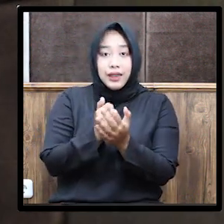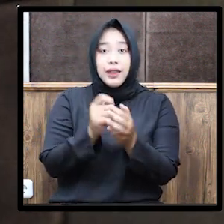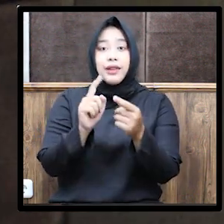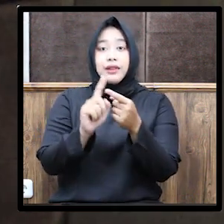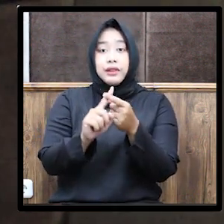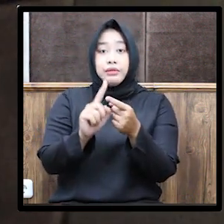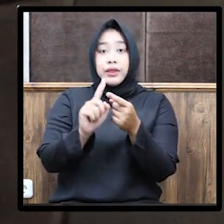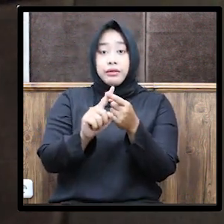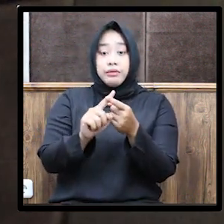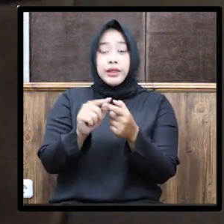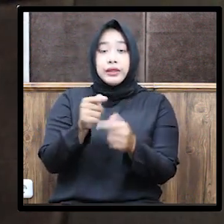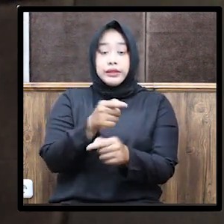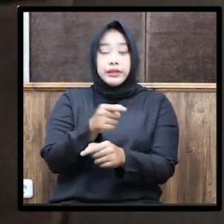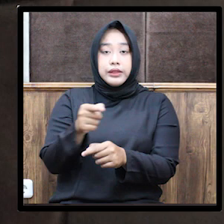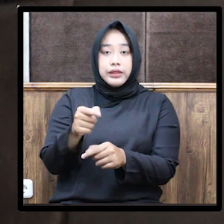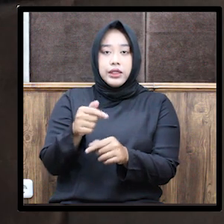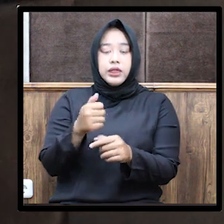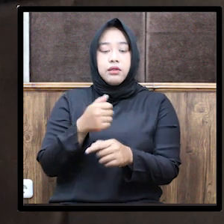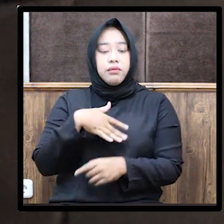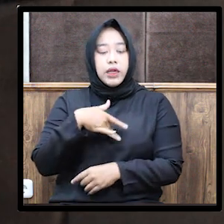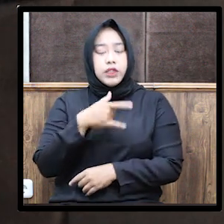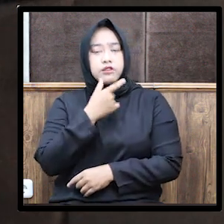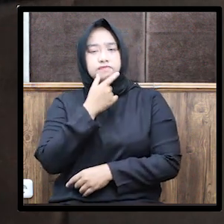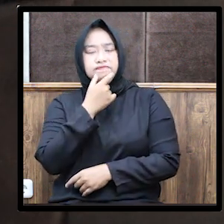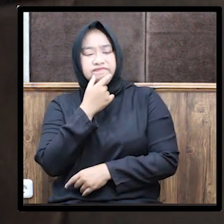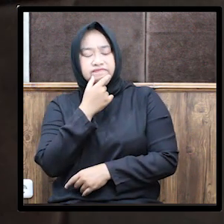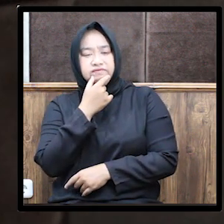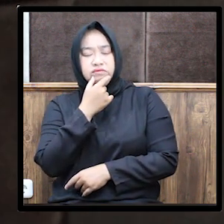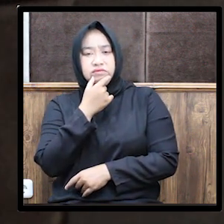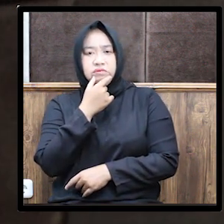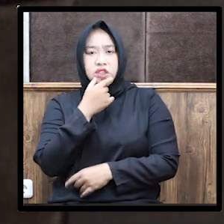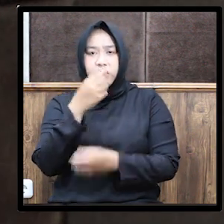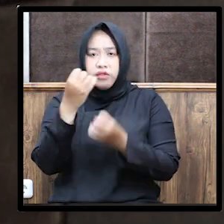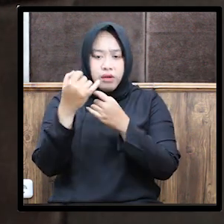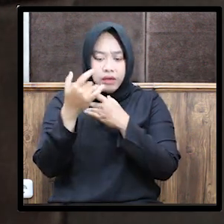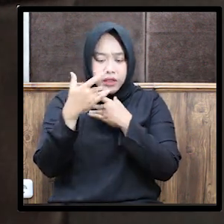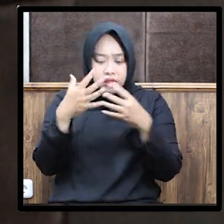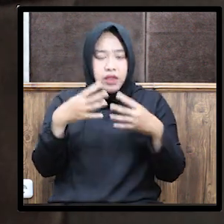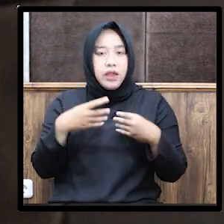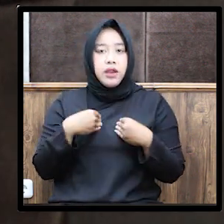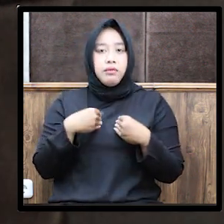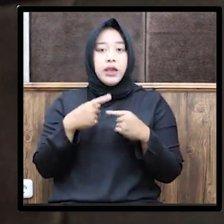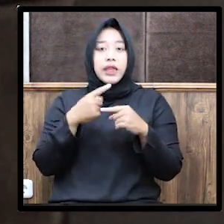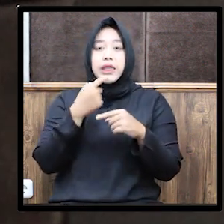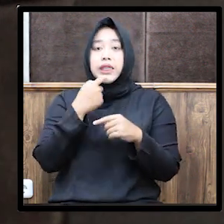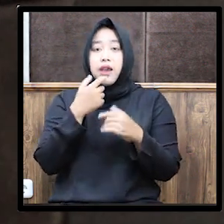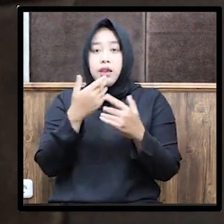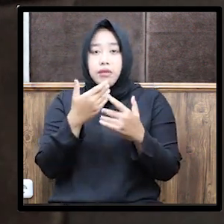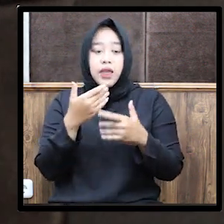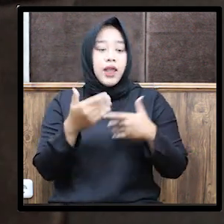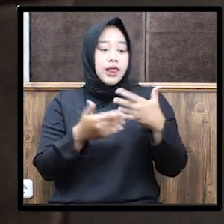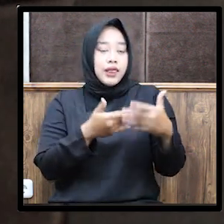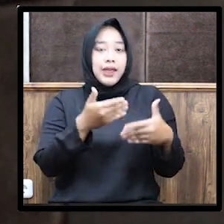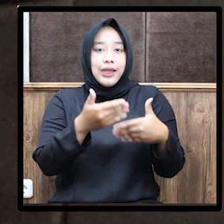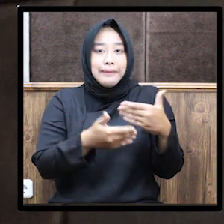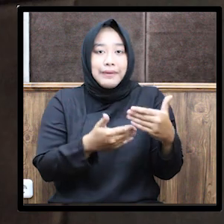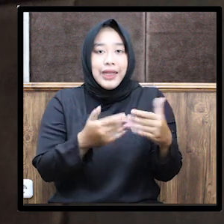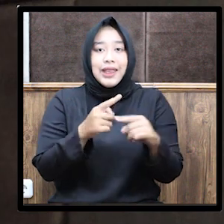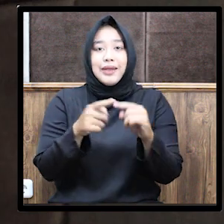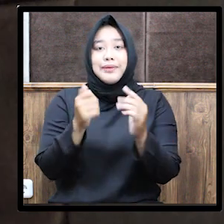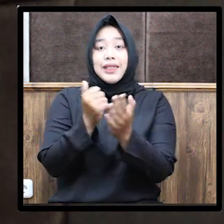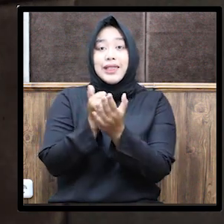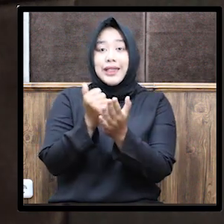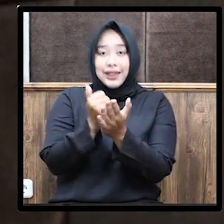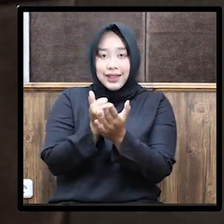seterusnya. Nah, mayoritas teman-teman itu merasa bahwa mereka